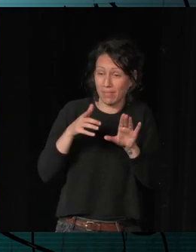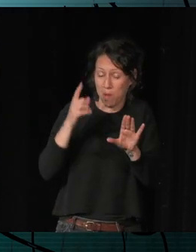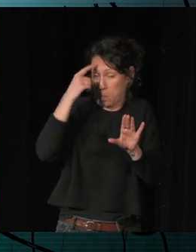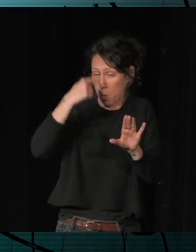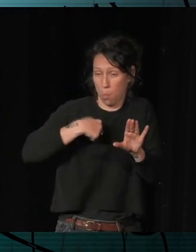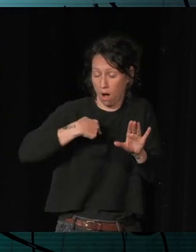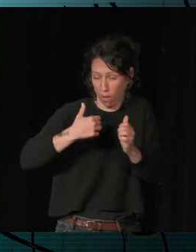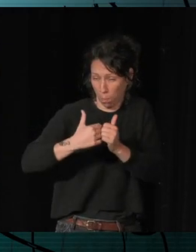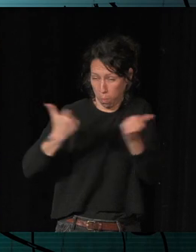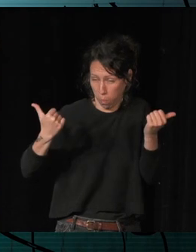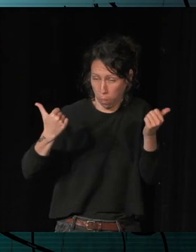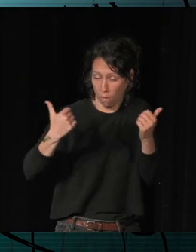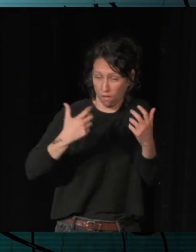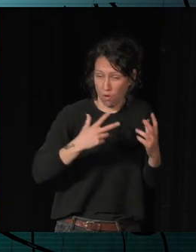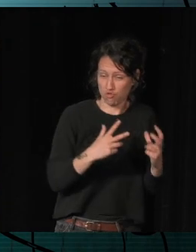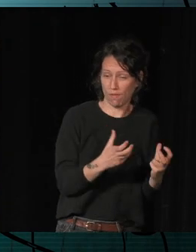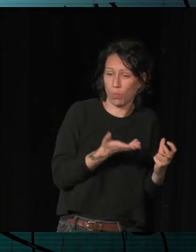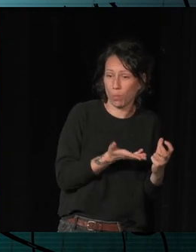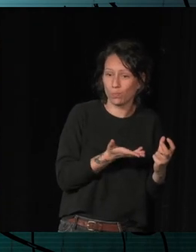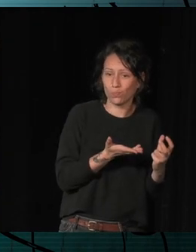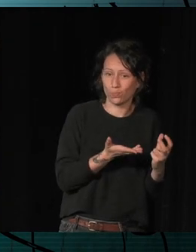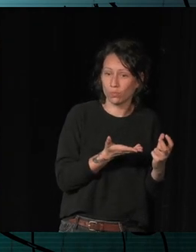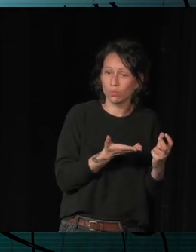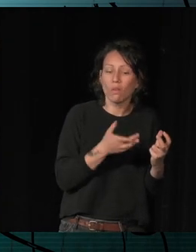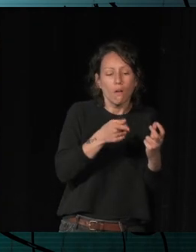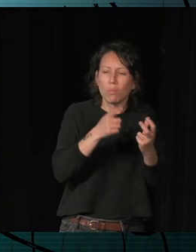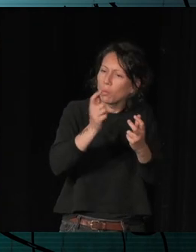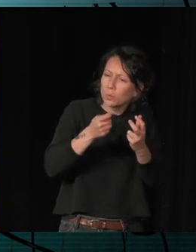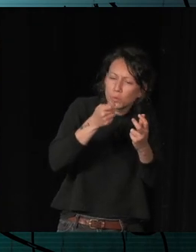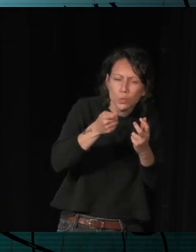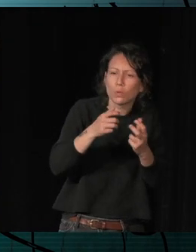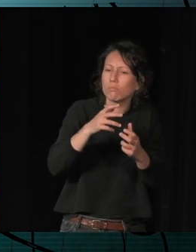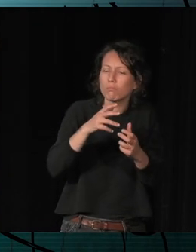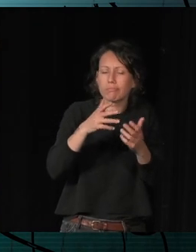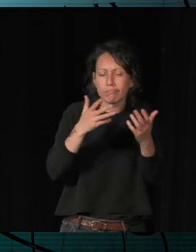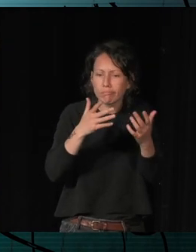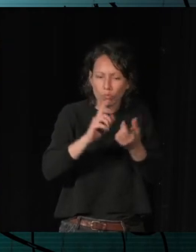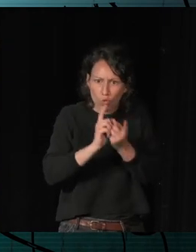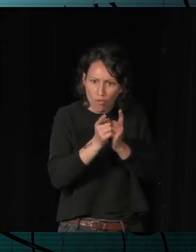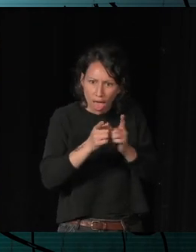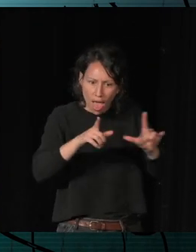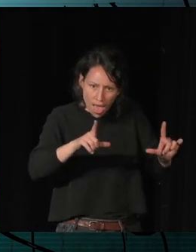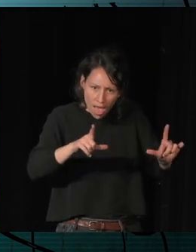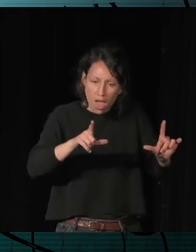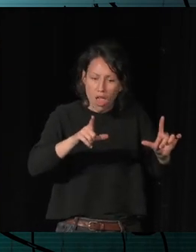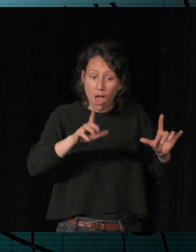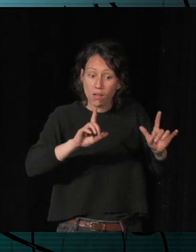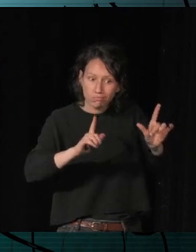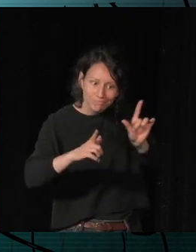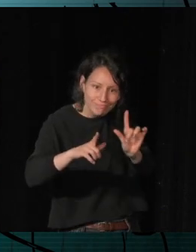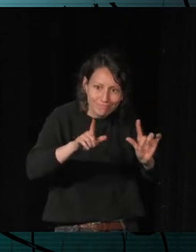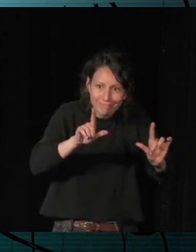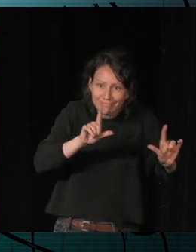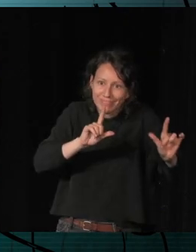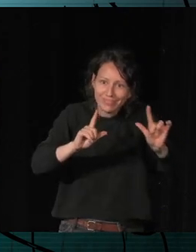différence entre le le jeu vidéo même si effectivement le fait d'être passé en 3D où on commencer avoir des des des plans style cinéma